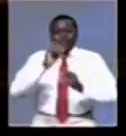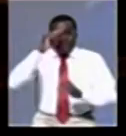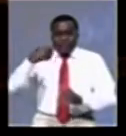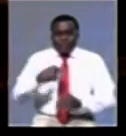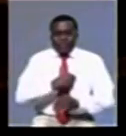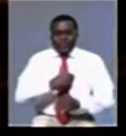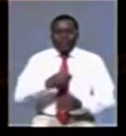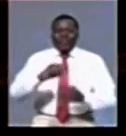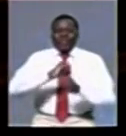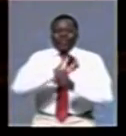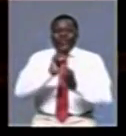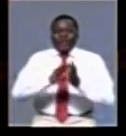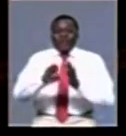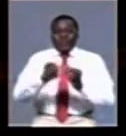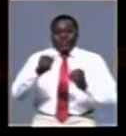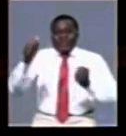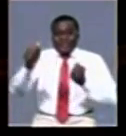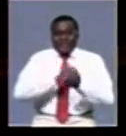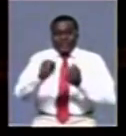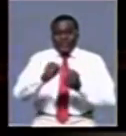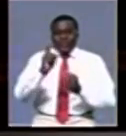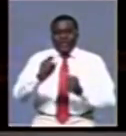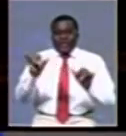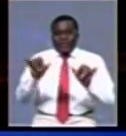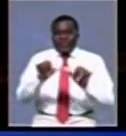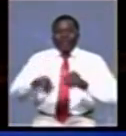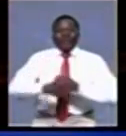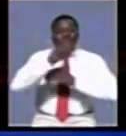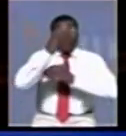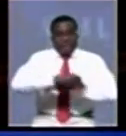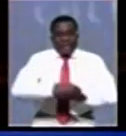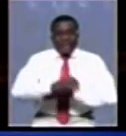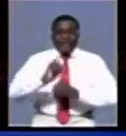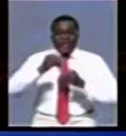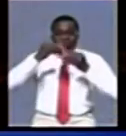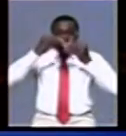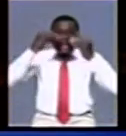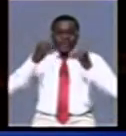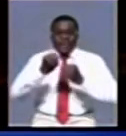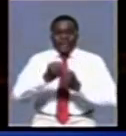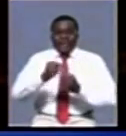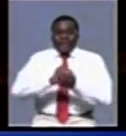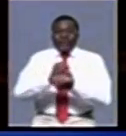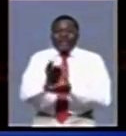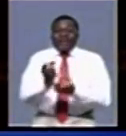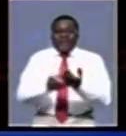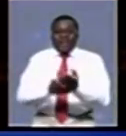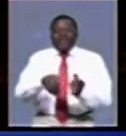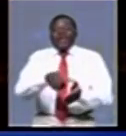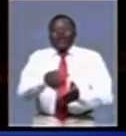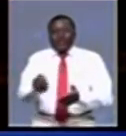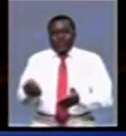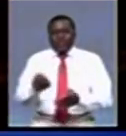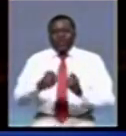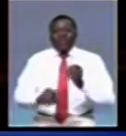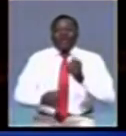nous. Covid-19 qui sévit, il faut les mesures barrières. Les cache-nez, les lave-mains et autres consorts.